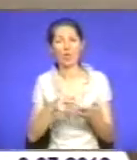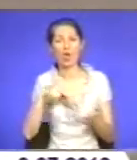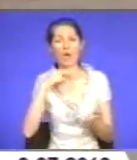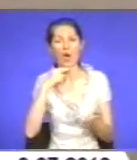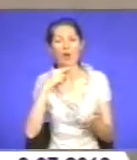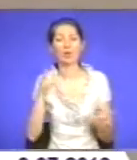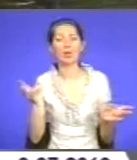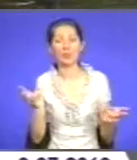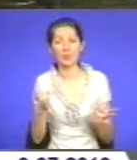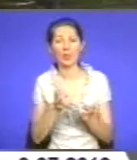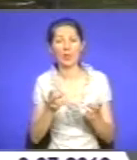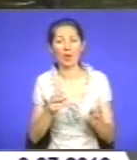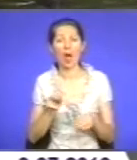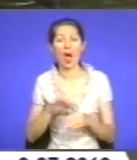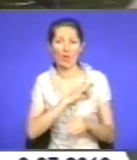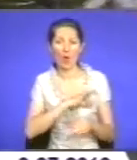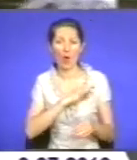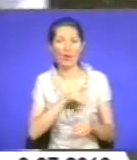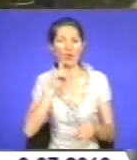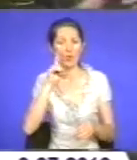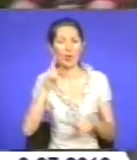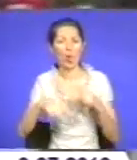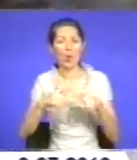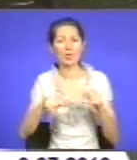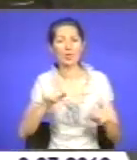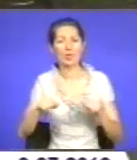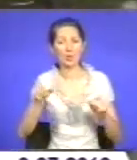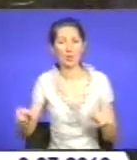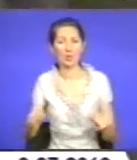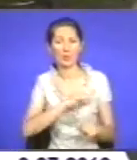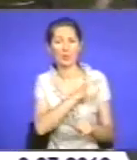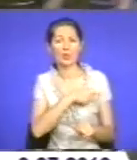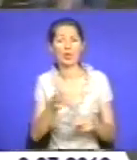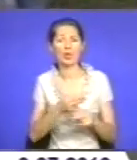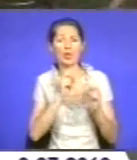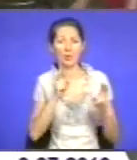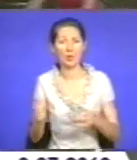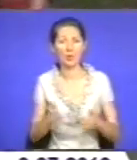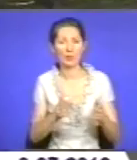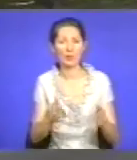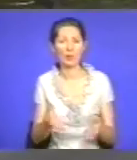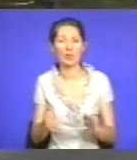велосипедистів, посилення контролю за їх безпекою на дорогах. Завершилася зустріч велопробігом центральними